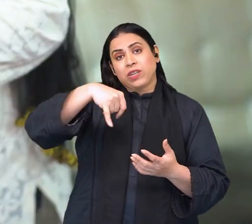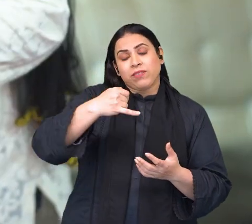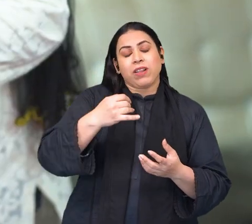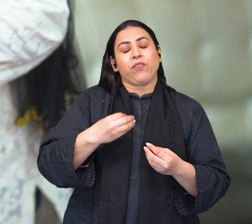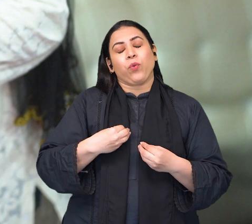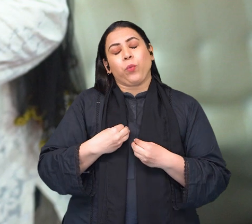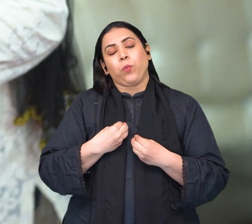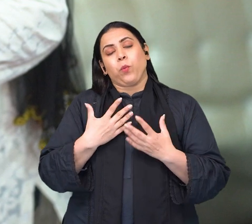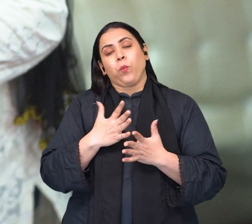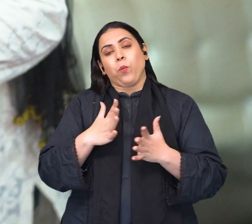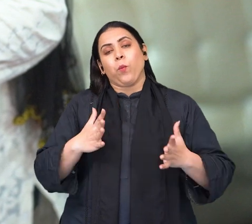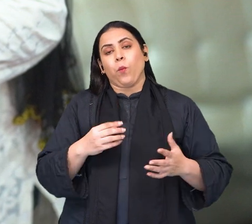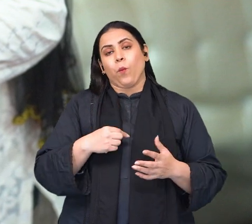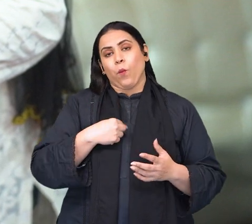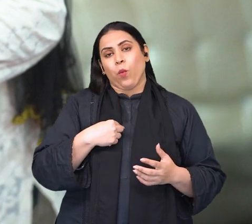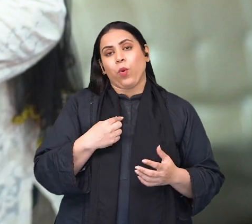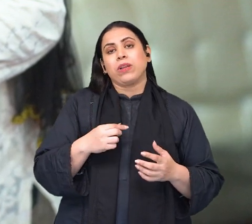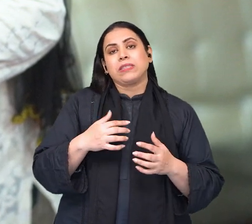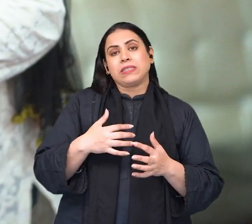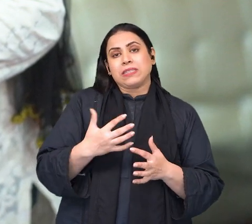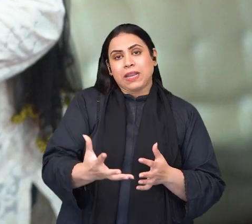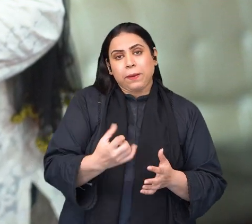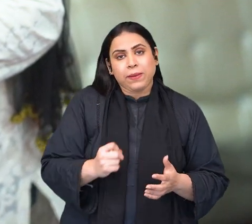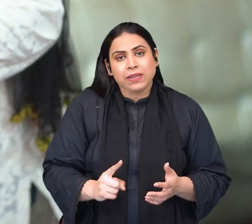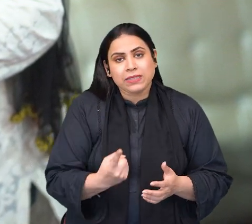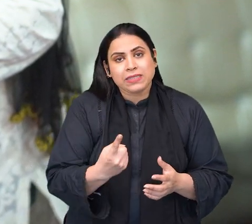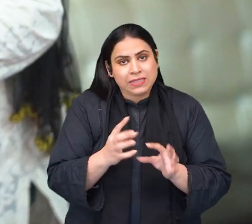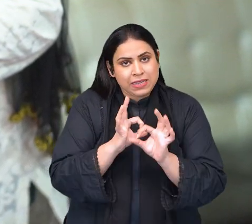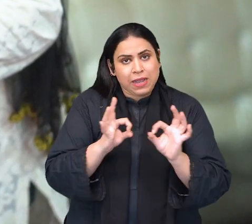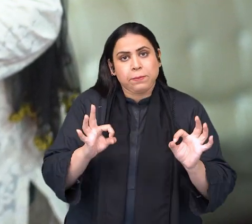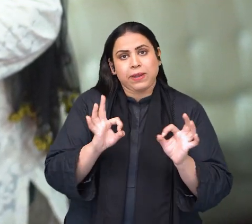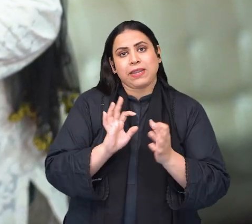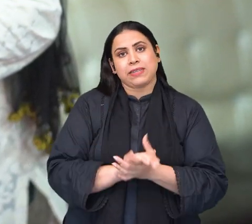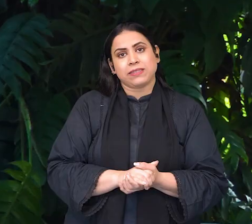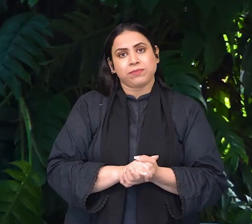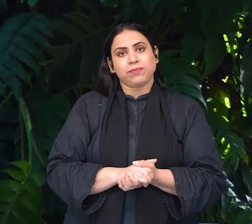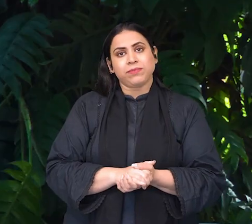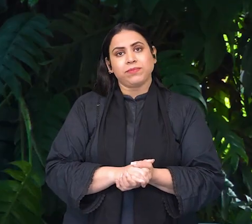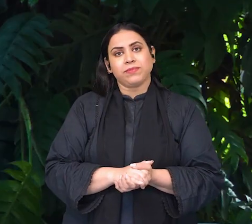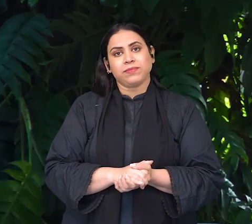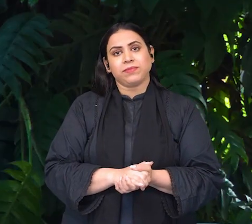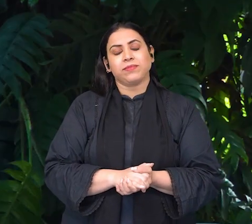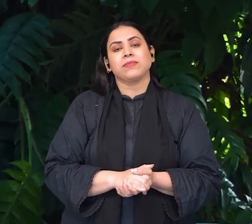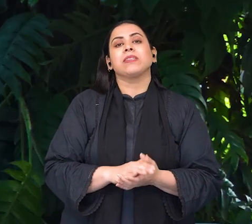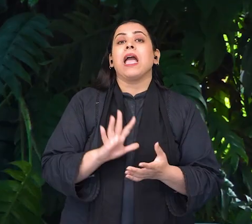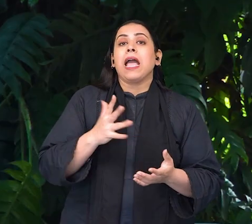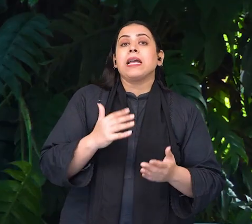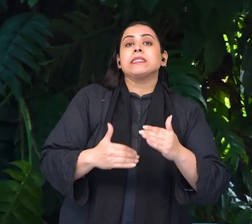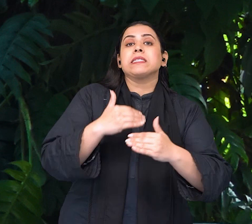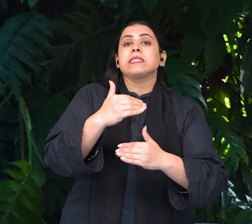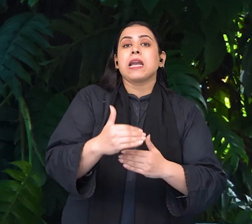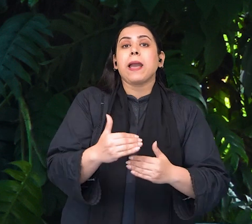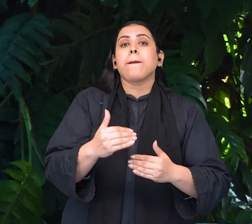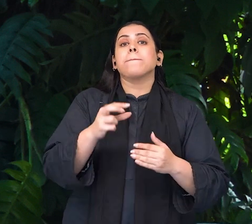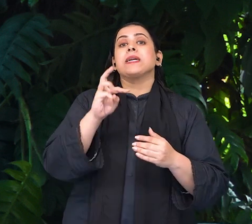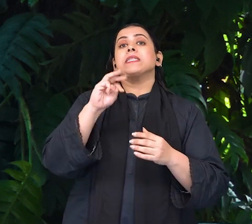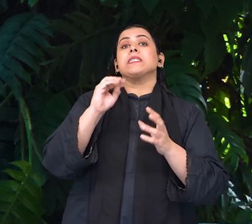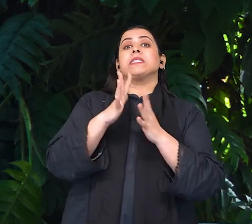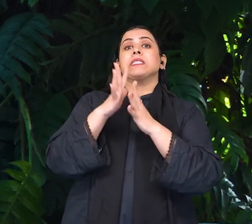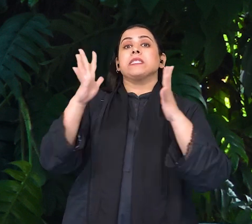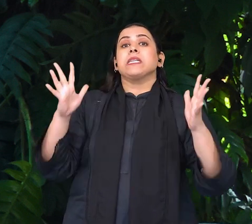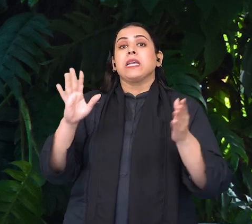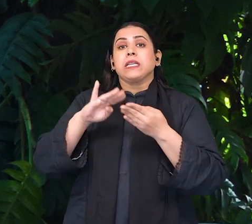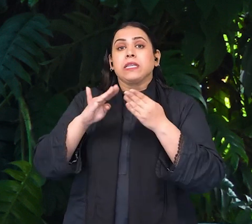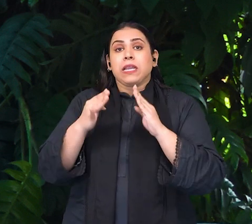जड़ांवाला में. सो वी रियली होप कि ये इनिशिएटिव भी सक्सेसफुली हम कंप्लीट कर सकेंगे. And as coming from the